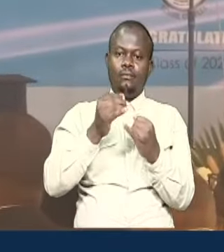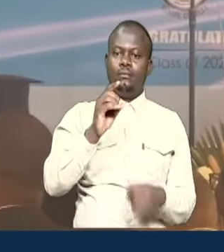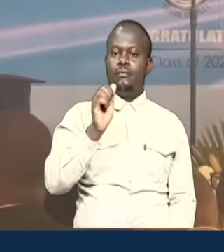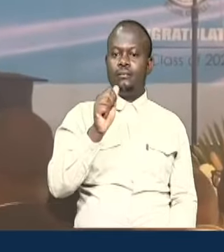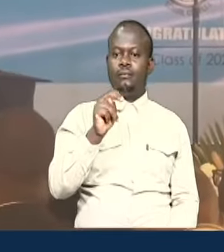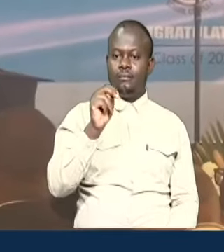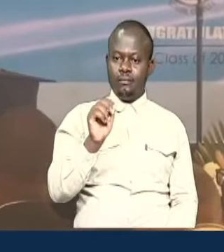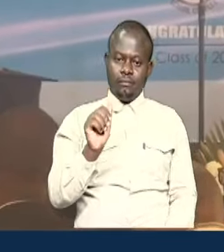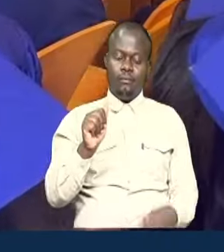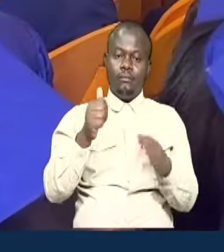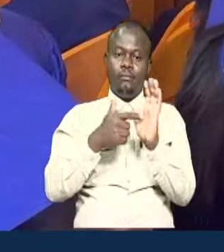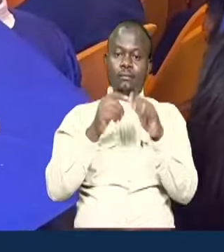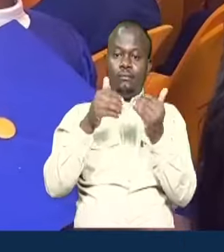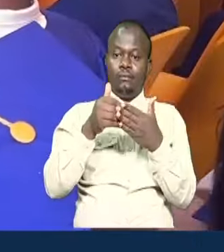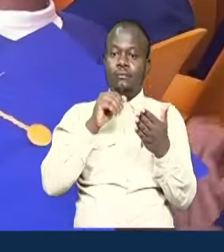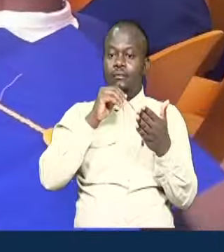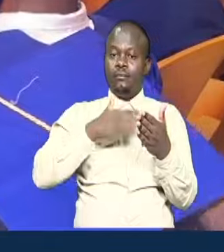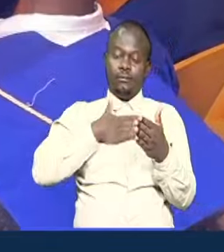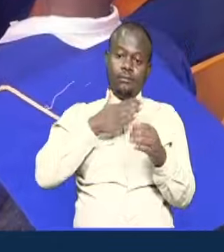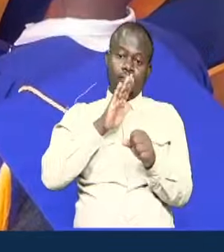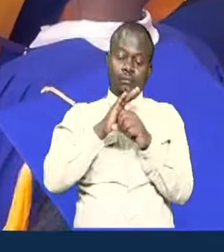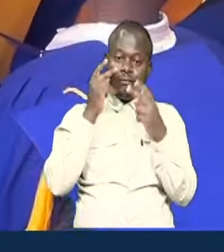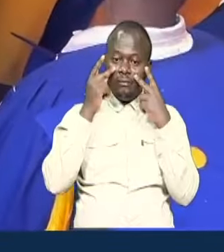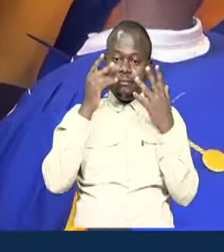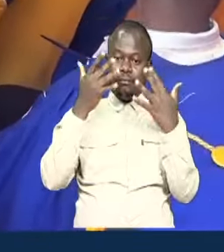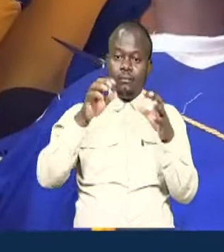Nawatinsobia, yagaragaje ko banezezwa no kubona abarangiza